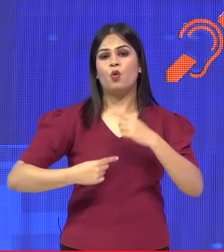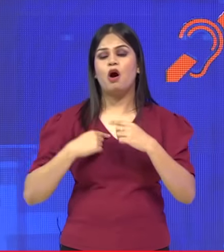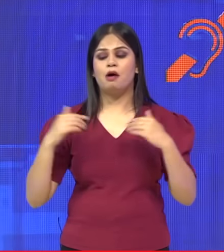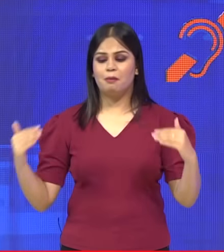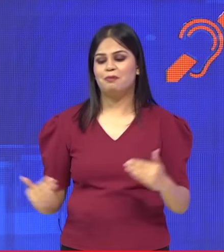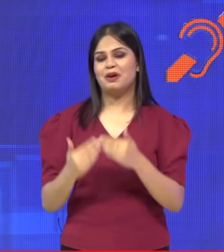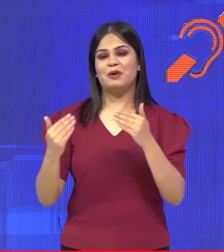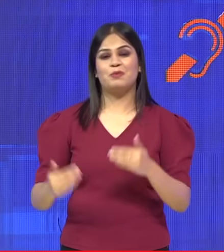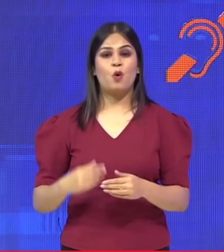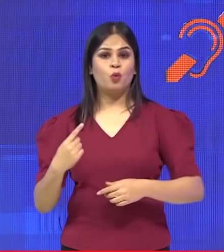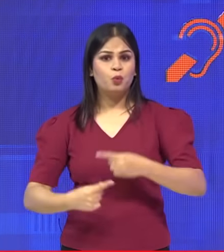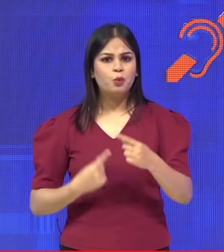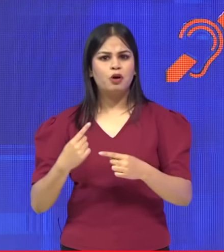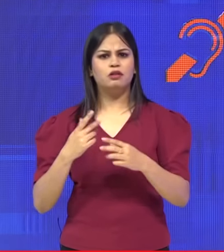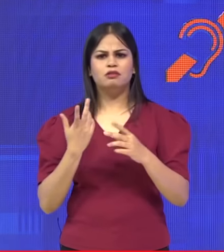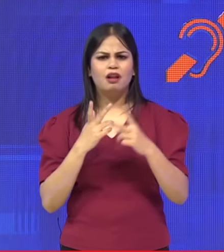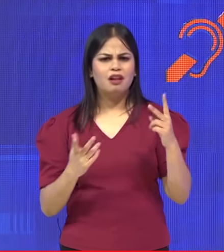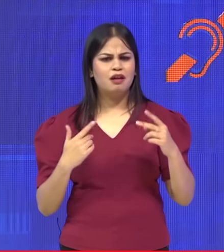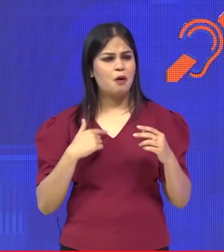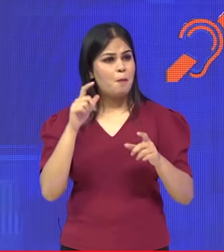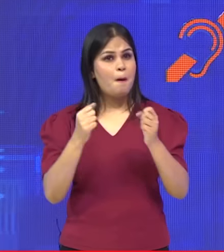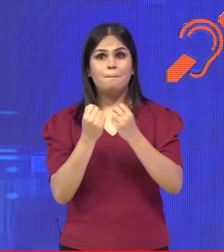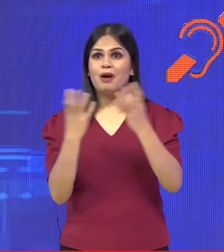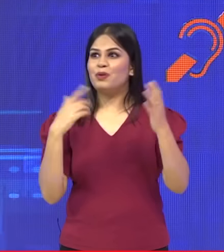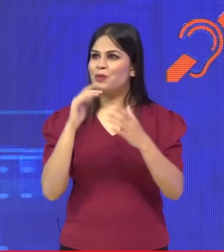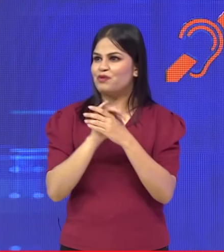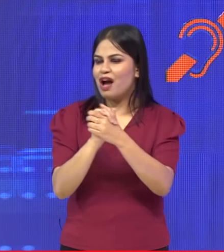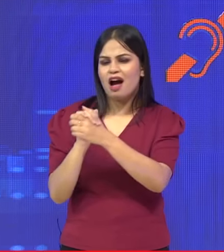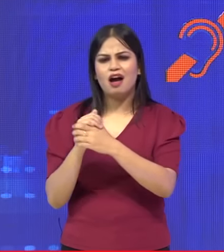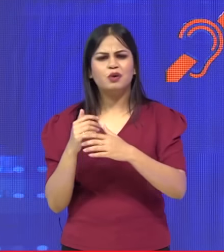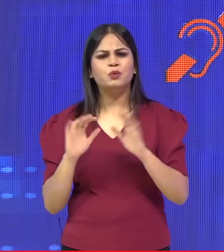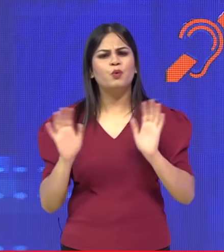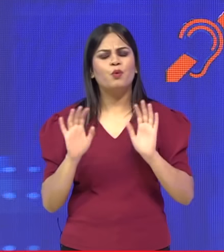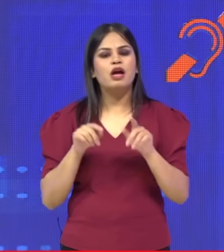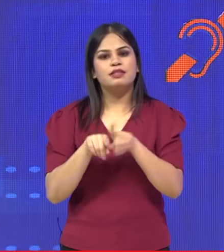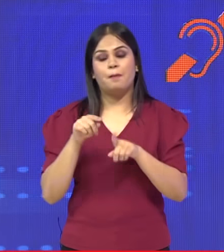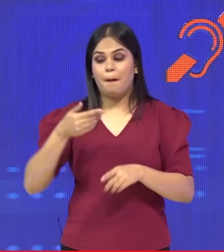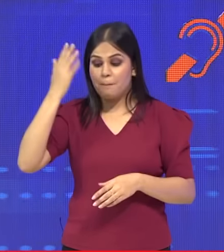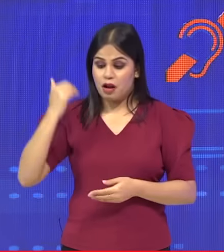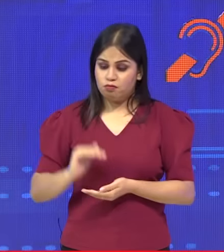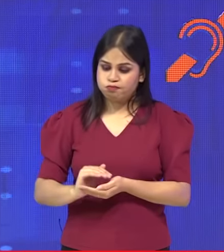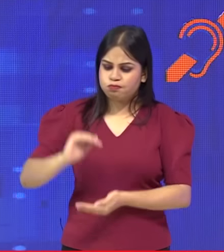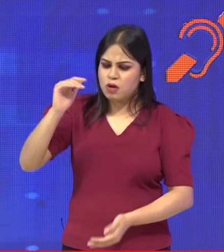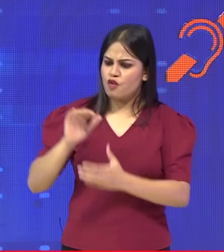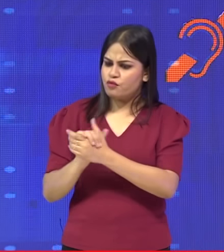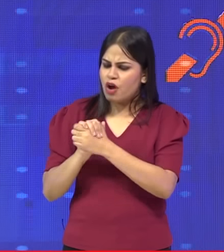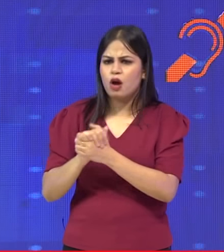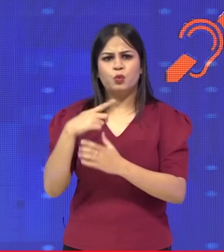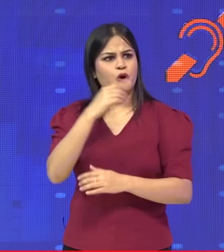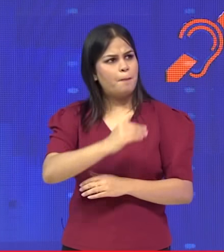टुगेदर हो रहे हैं और इंडस्ट्री के बहुत सारे लोग मेरे फ्रेंड से जो बचपन के दोस्त हैं वो है जो की सीनरी है वो है